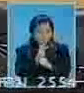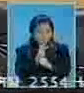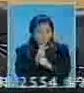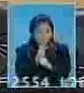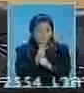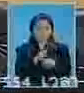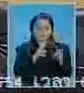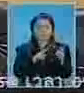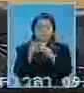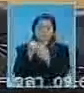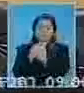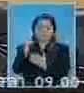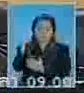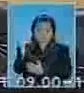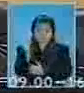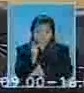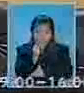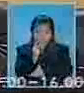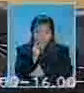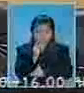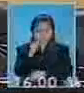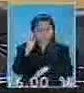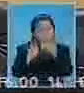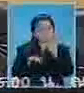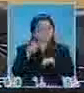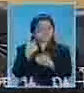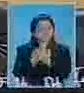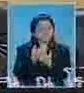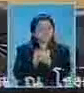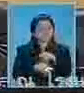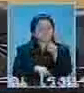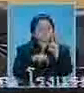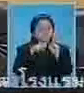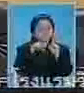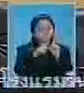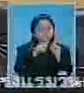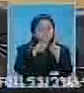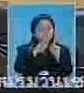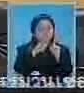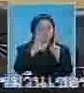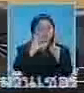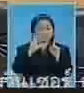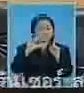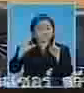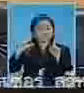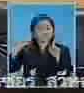ได้กู้เงินเป็นวงเงินโดยรวม 1.49